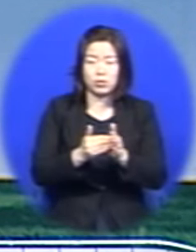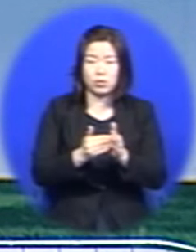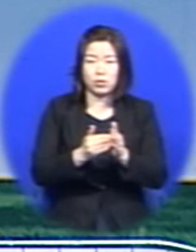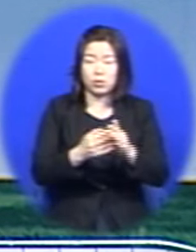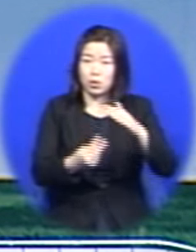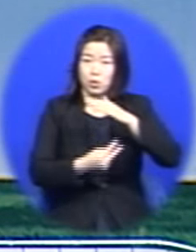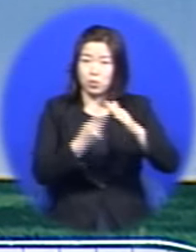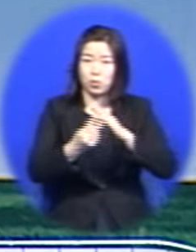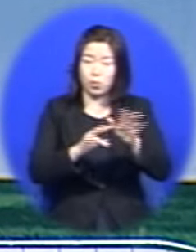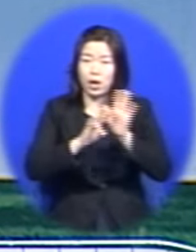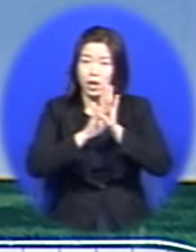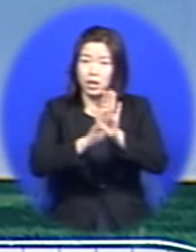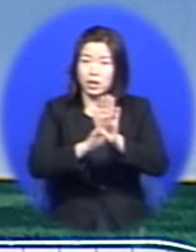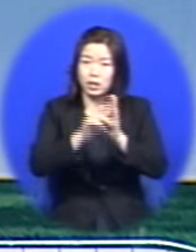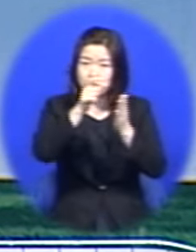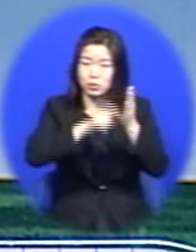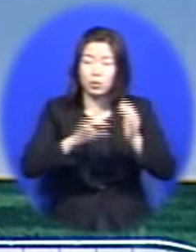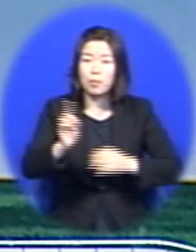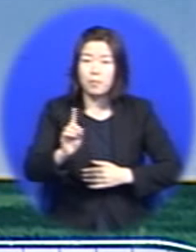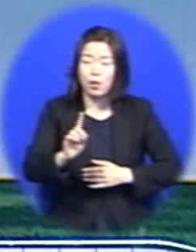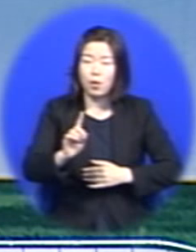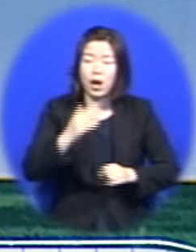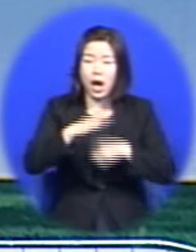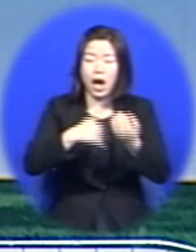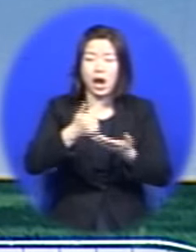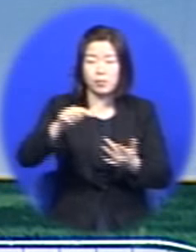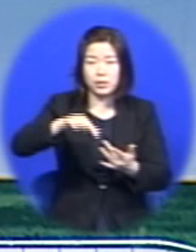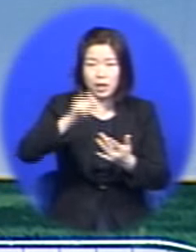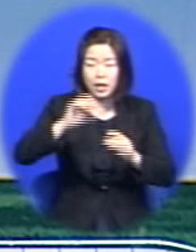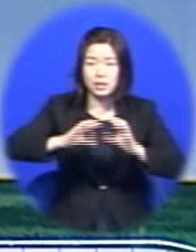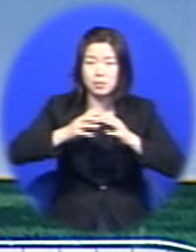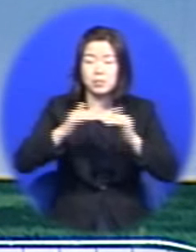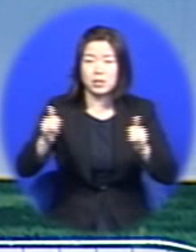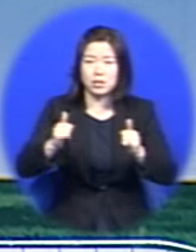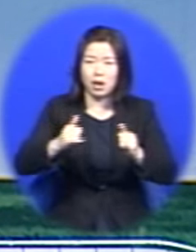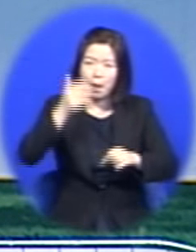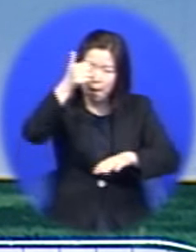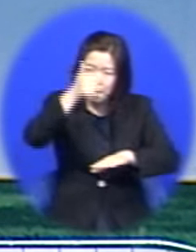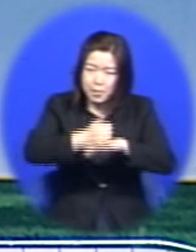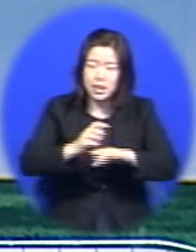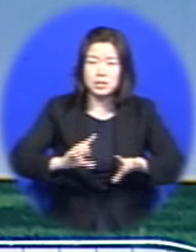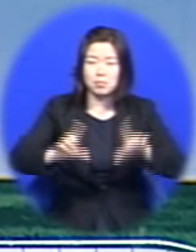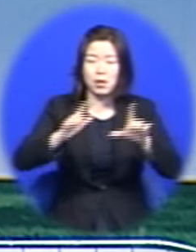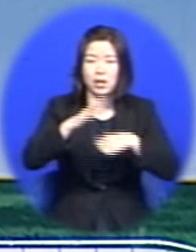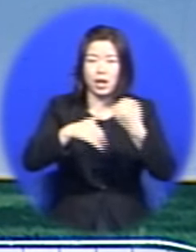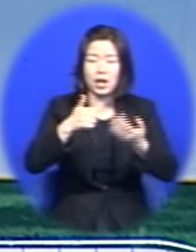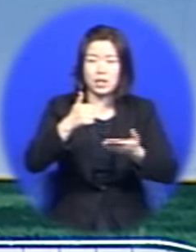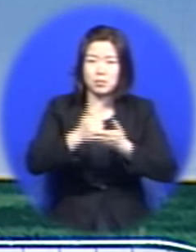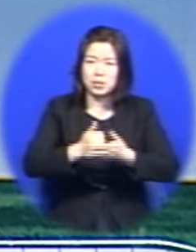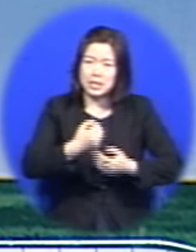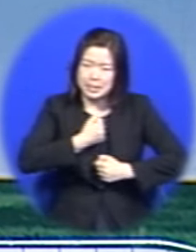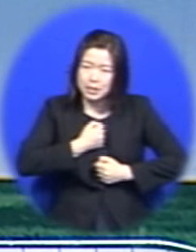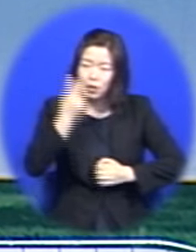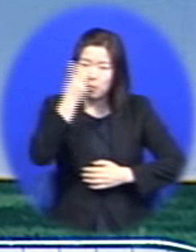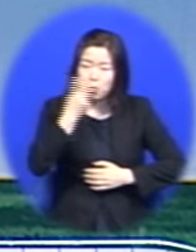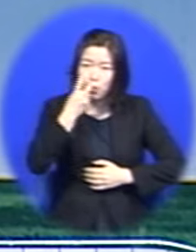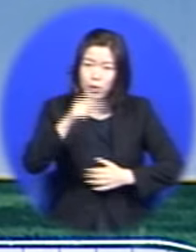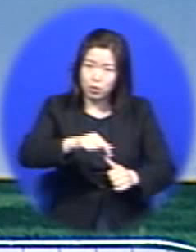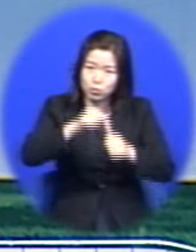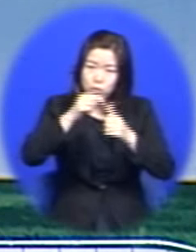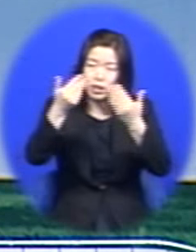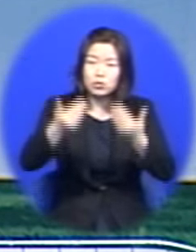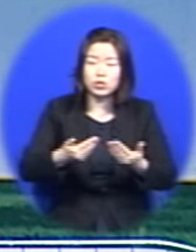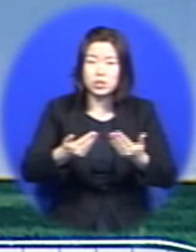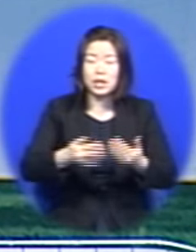요한계시록은 뭡니까? 하나님이 택하신 백성을 마지막 날 하나님은 반드시 지키고 보호하시고 구원하실 것이라고